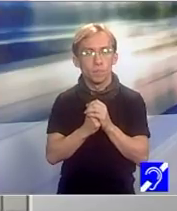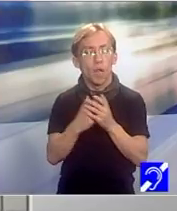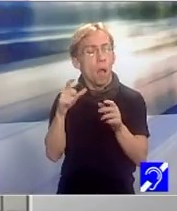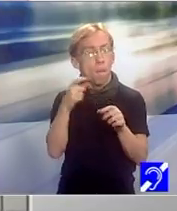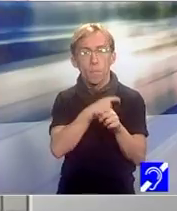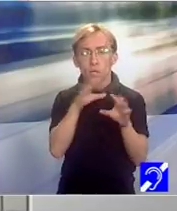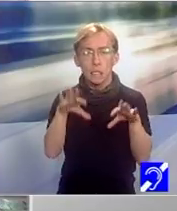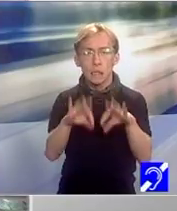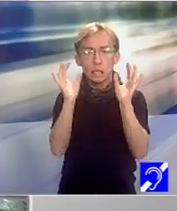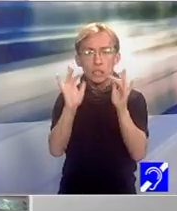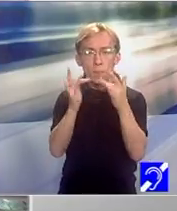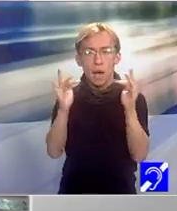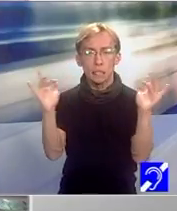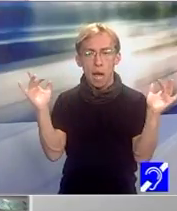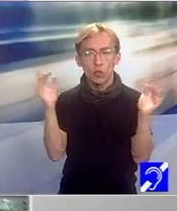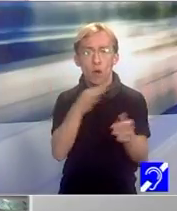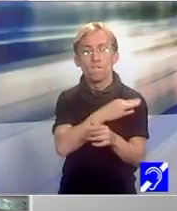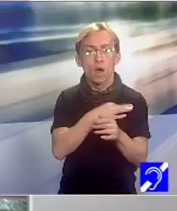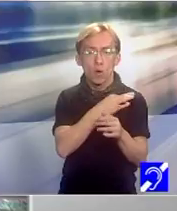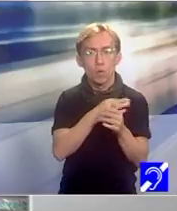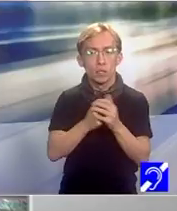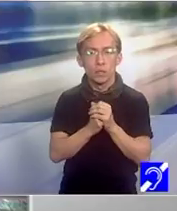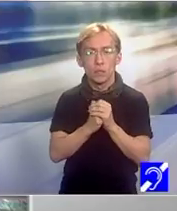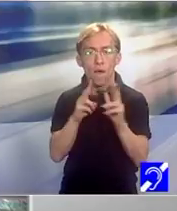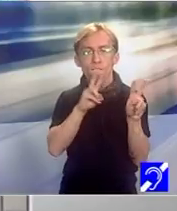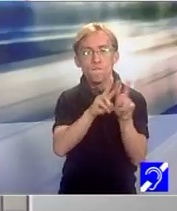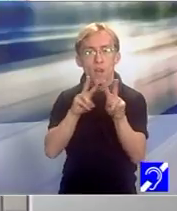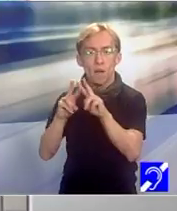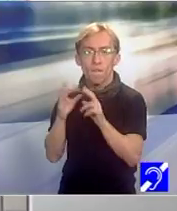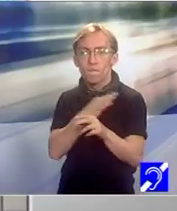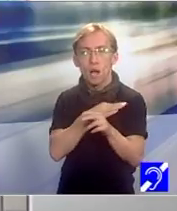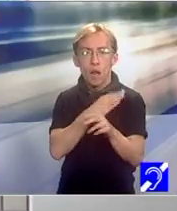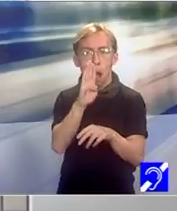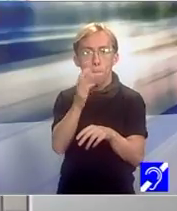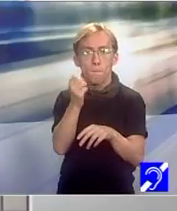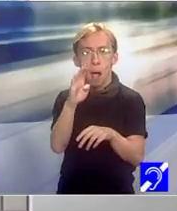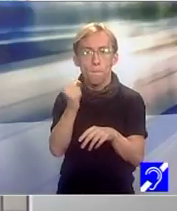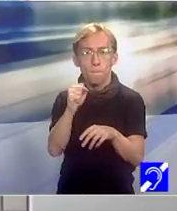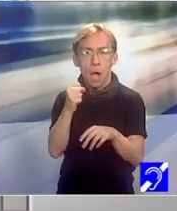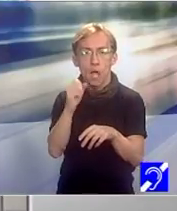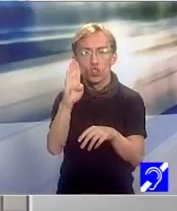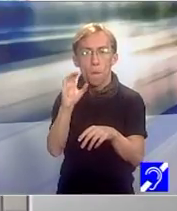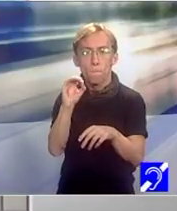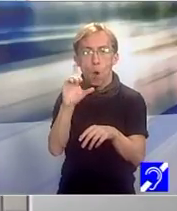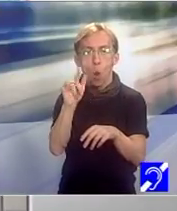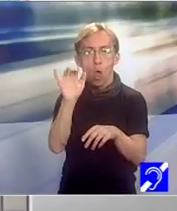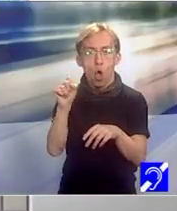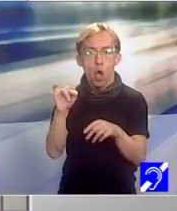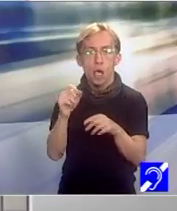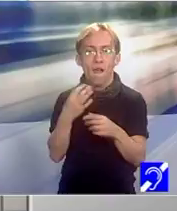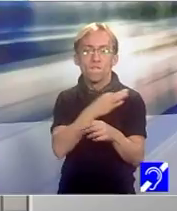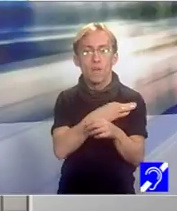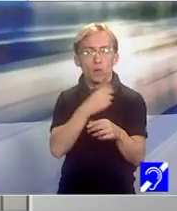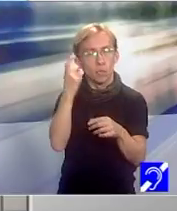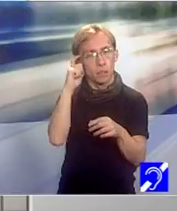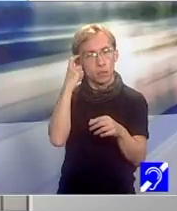site-urile facultății. Se pot găsi pe site-ul facultății, a Universității Babeș-Bolyai, Facultatea de Psihologie. Iată,